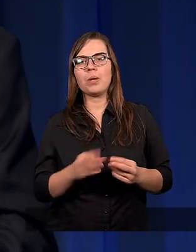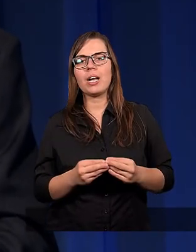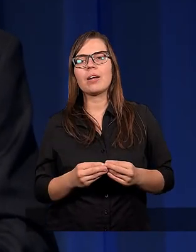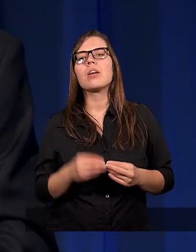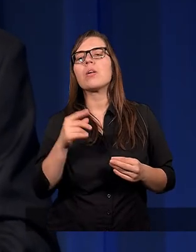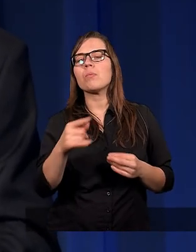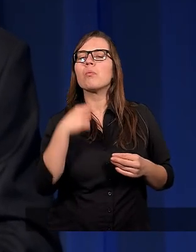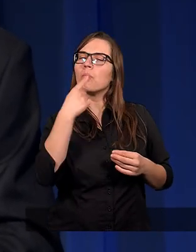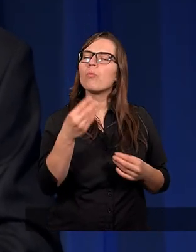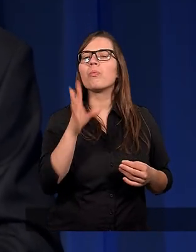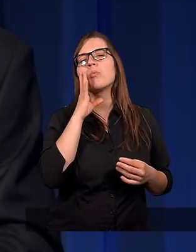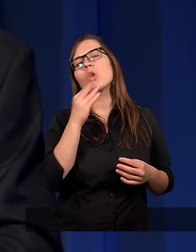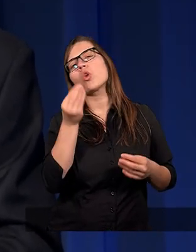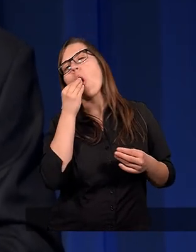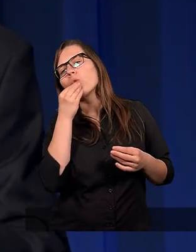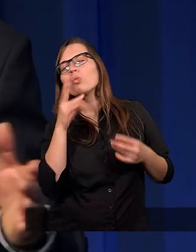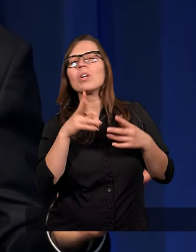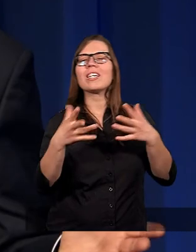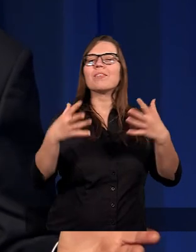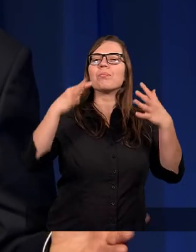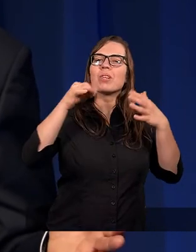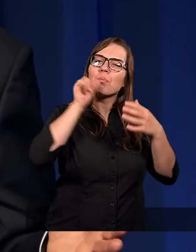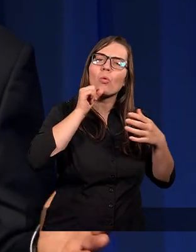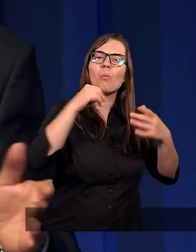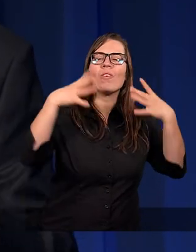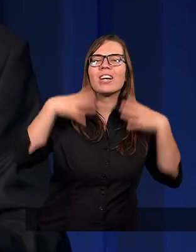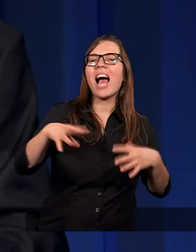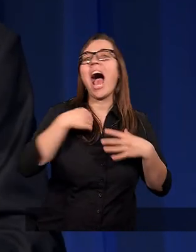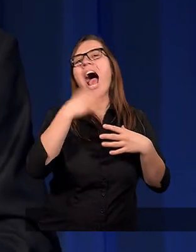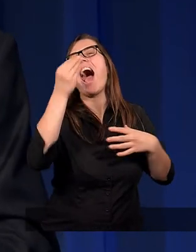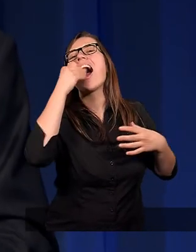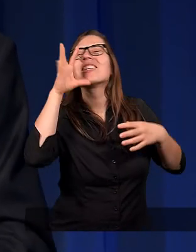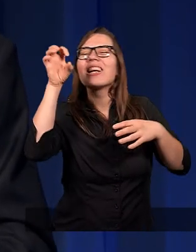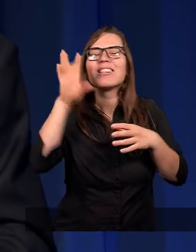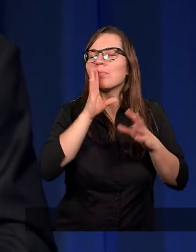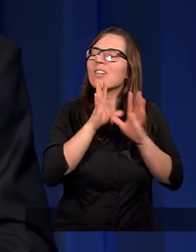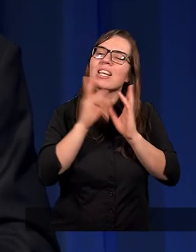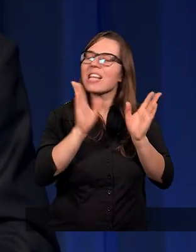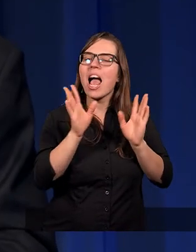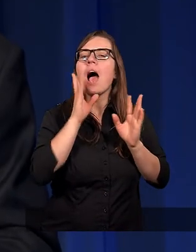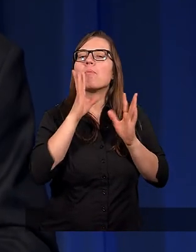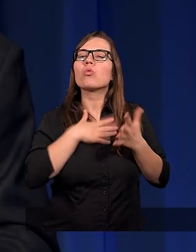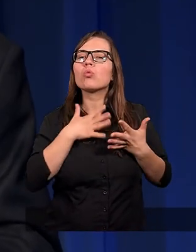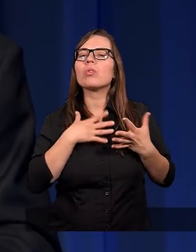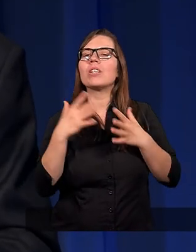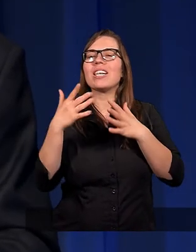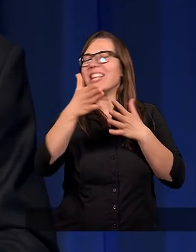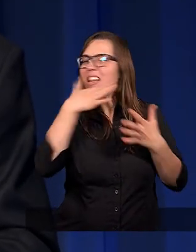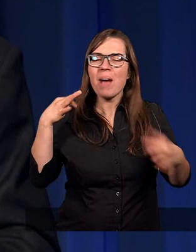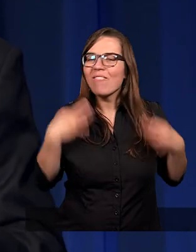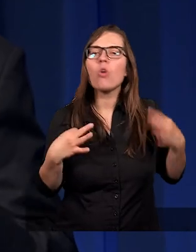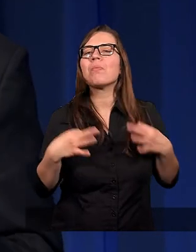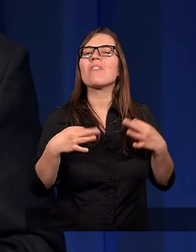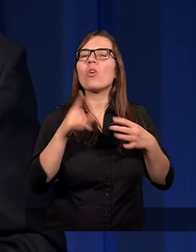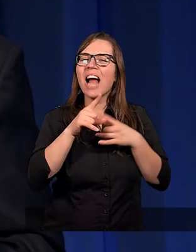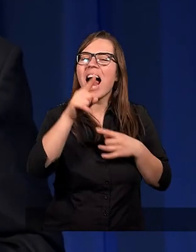On nie mówi, skosztujcie, zobaczcie, czy dobry jest Pan. Nie, on nie ma wątpliwości. Dobry jest Pan. On już to wie,